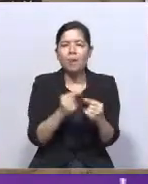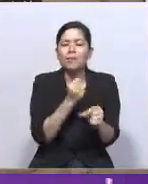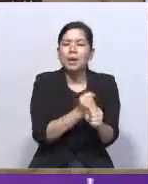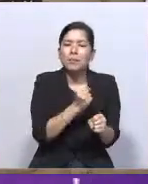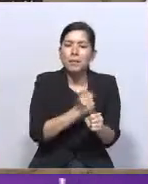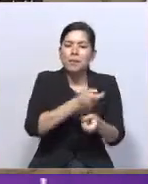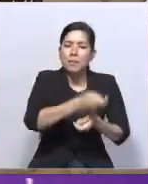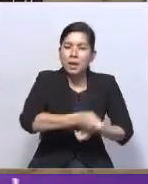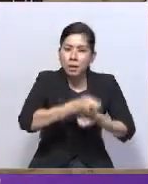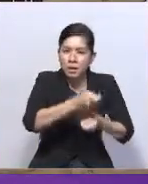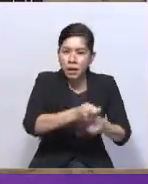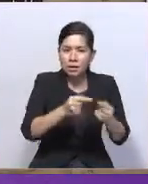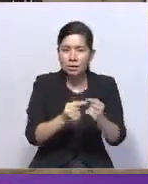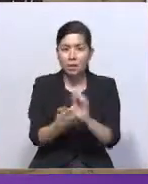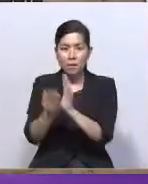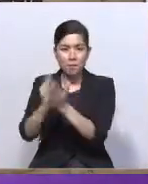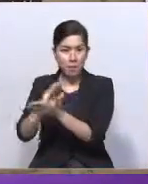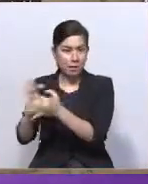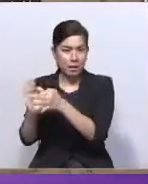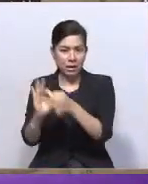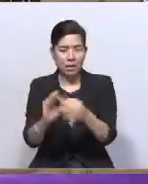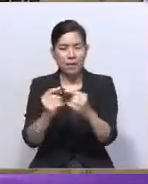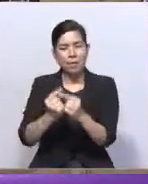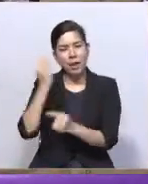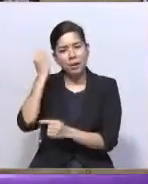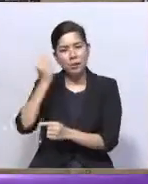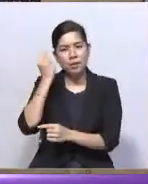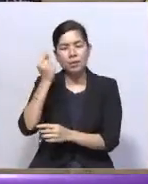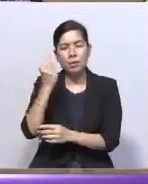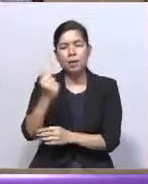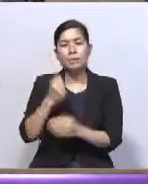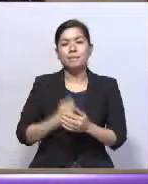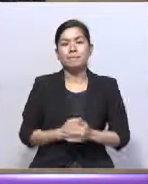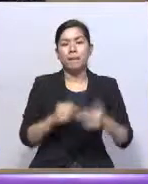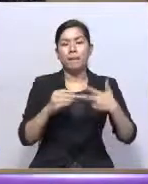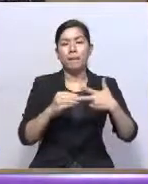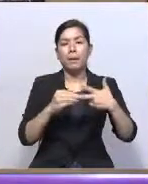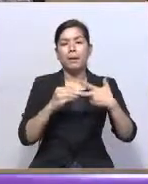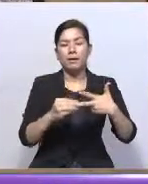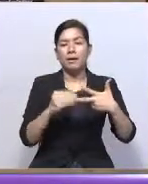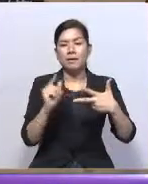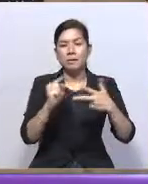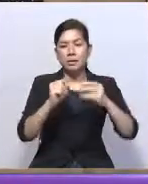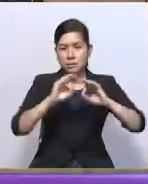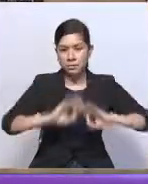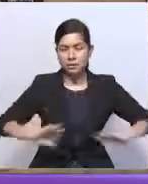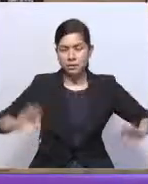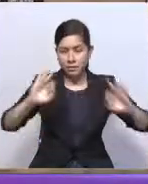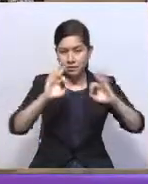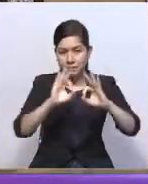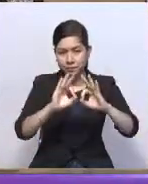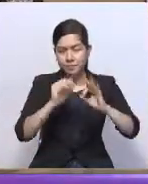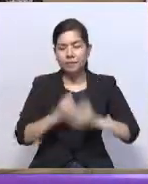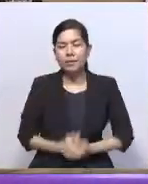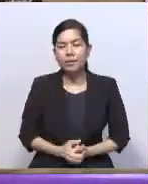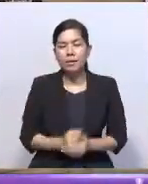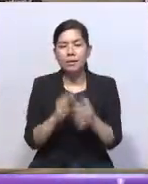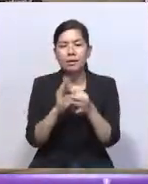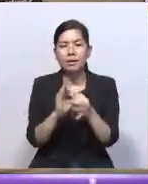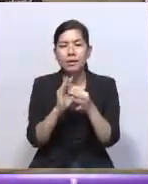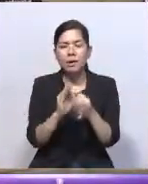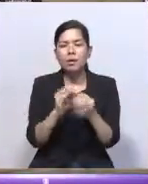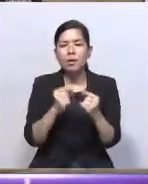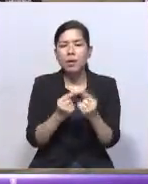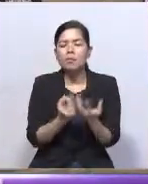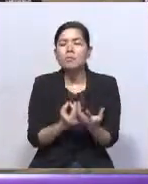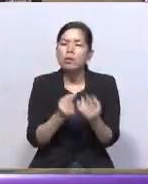ท่องเที่ยวนะครับให้เชื่อมโยงกันในเรื่องที่3นะครับสิ่งที่สำคัญอีกเรื่องนึงก็คือเรื่องของทรั